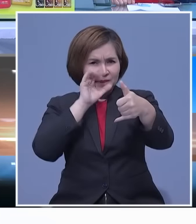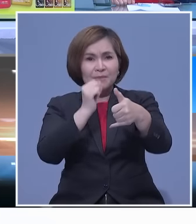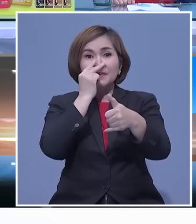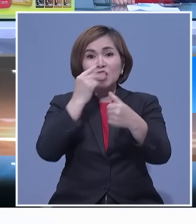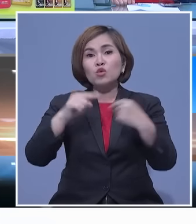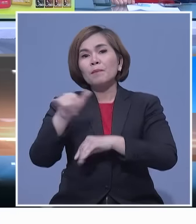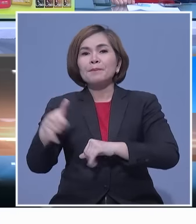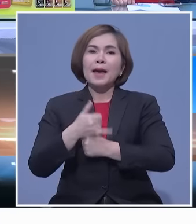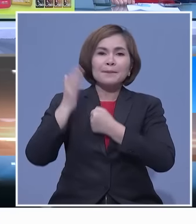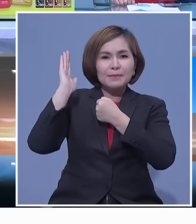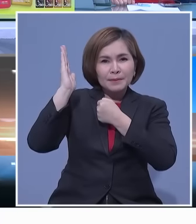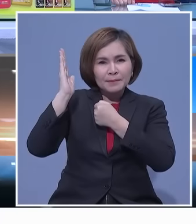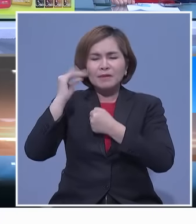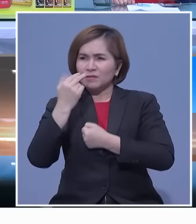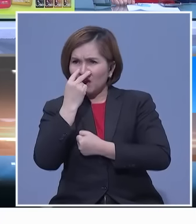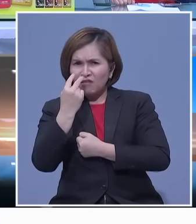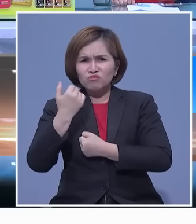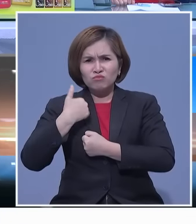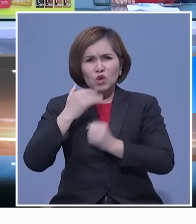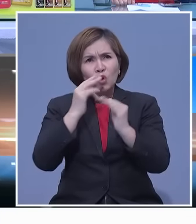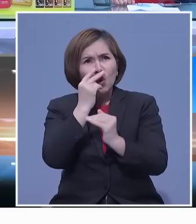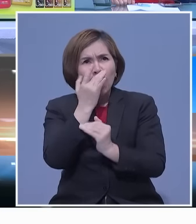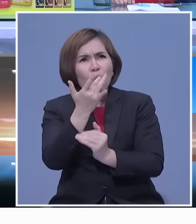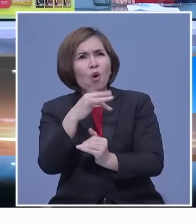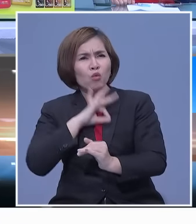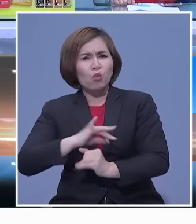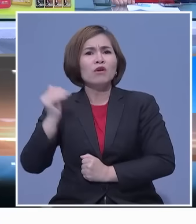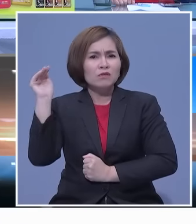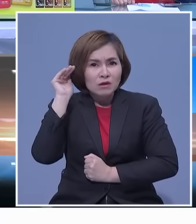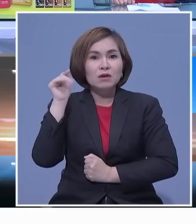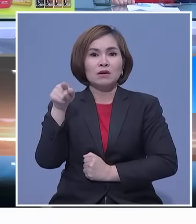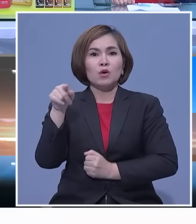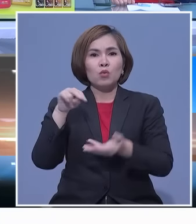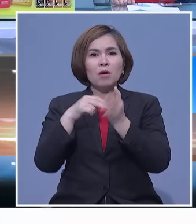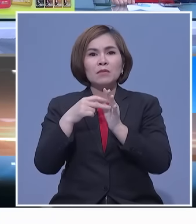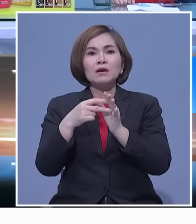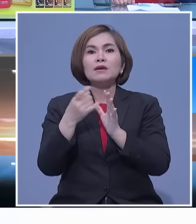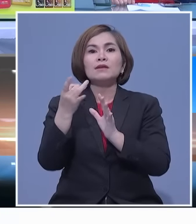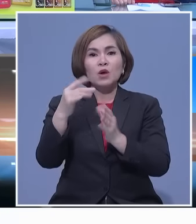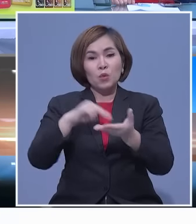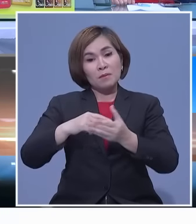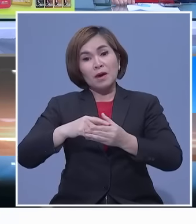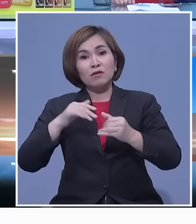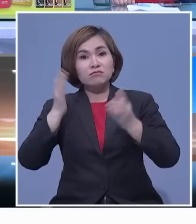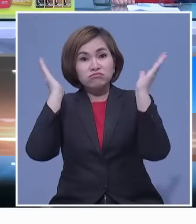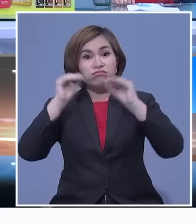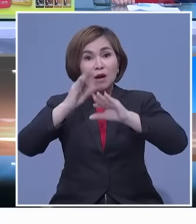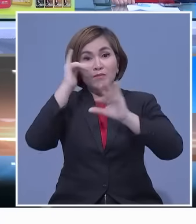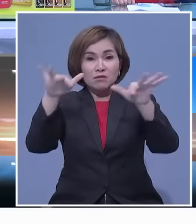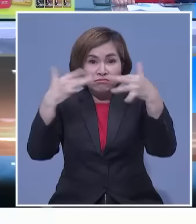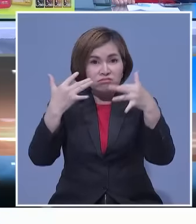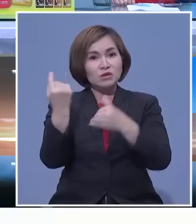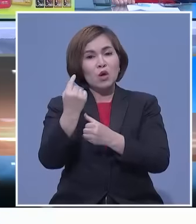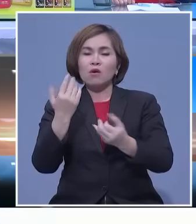ไปขึ้นเวทีไปพูดไปสร้างแรงจูงใจสร้างแรงบันดาลใจแบบนี้เนี่ยเอ๊ะจะเป็นแค่พรีเซ็นเตอจริงมั้ยนั่นน่ะ